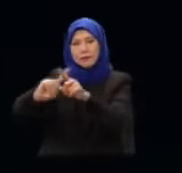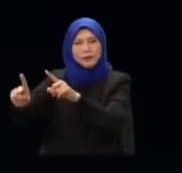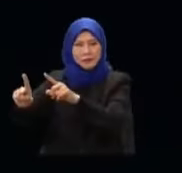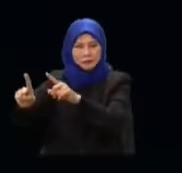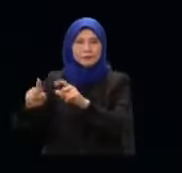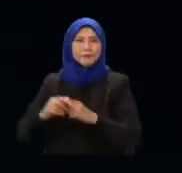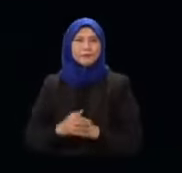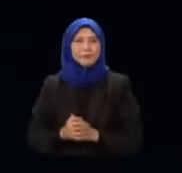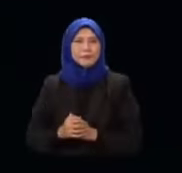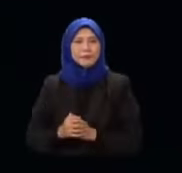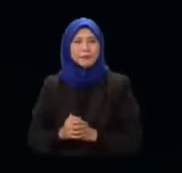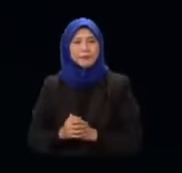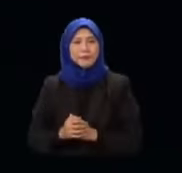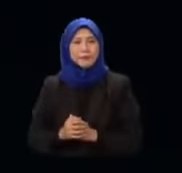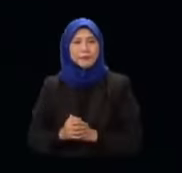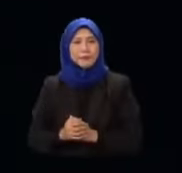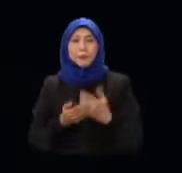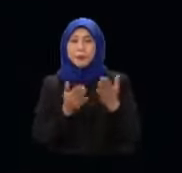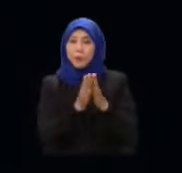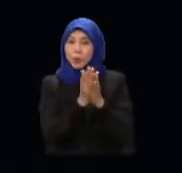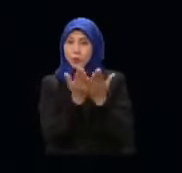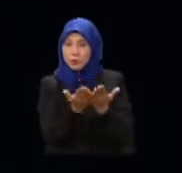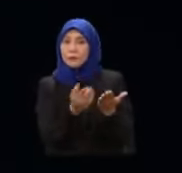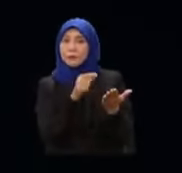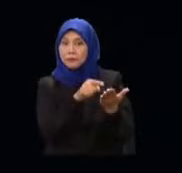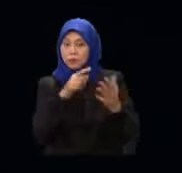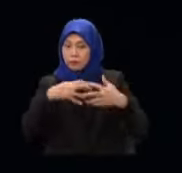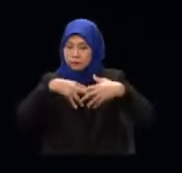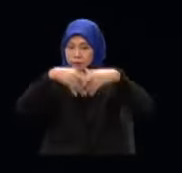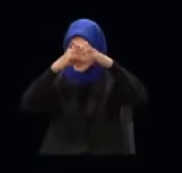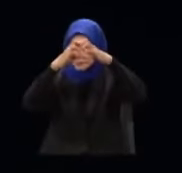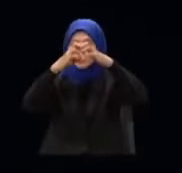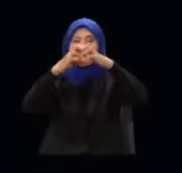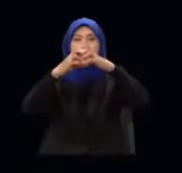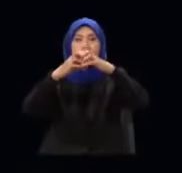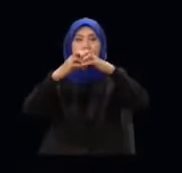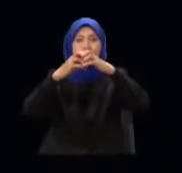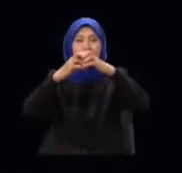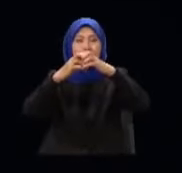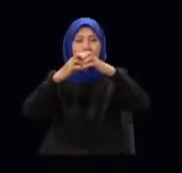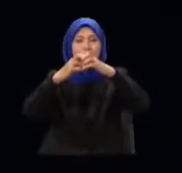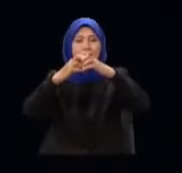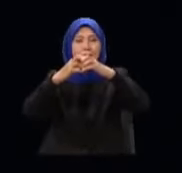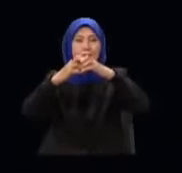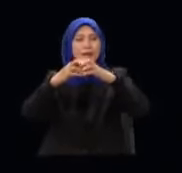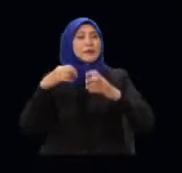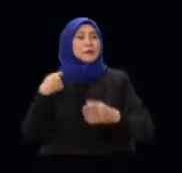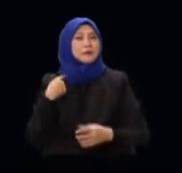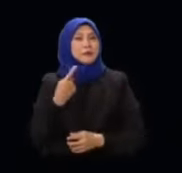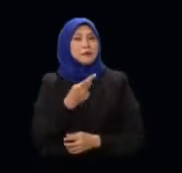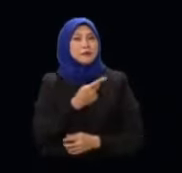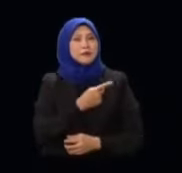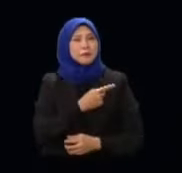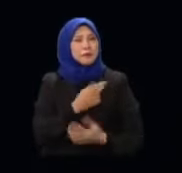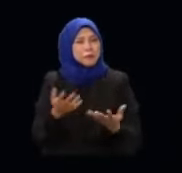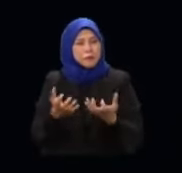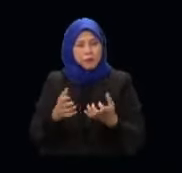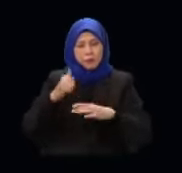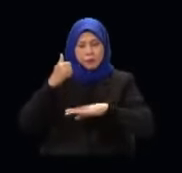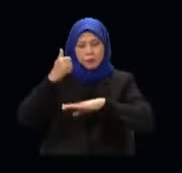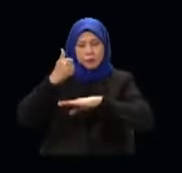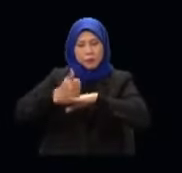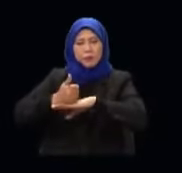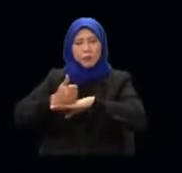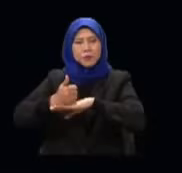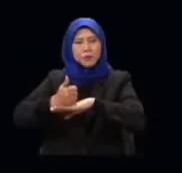waktu itu jadi below ini telah dibangunkan Danau kita bukan saja kita mau mewujudkan